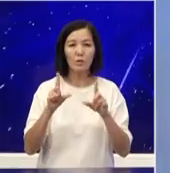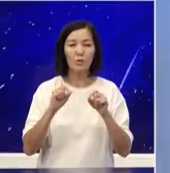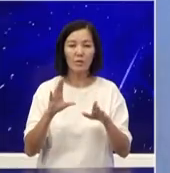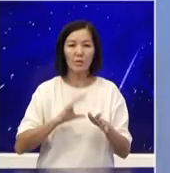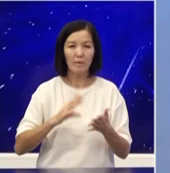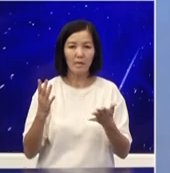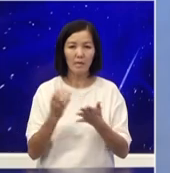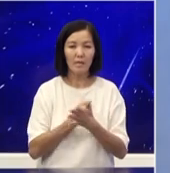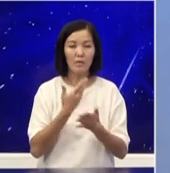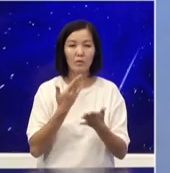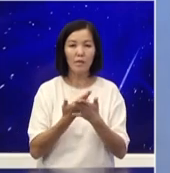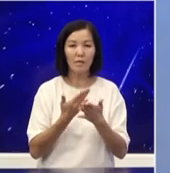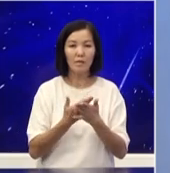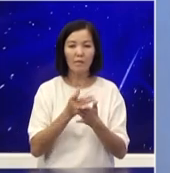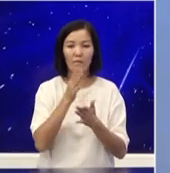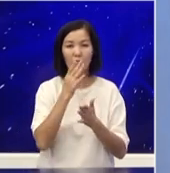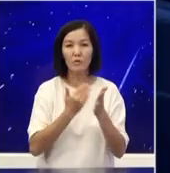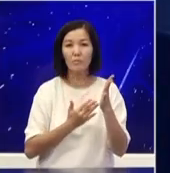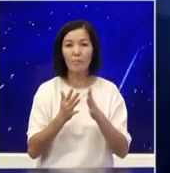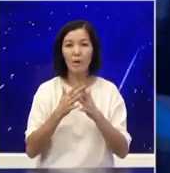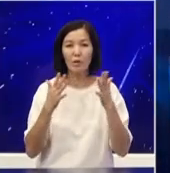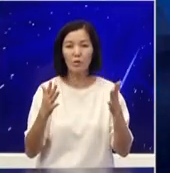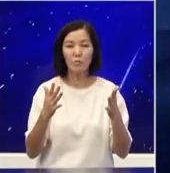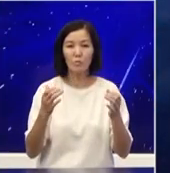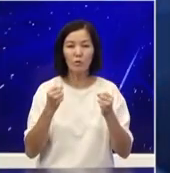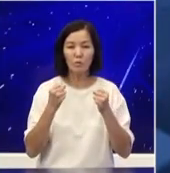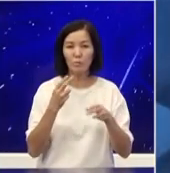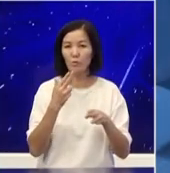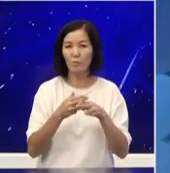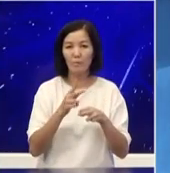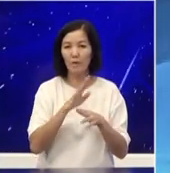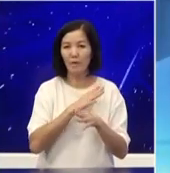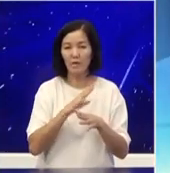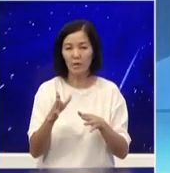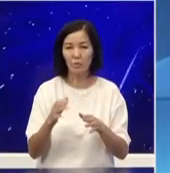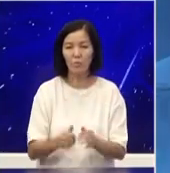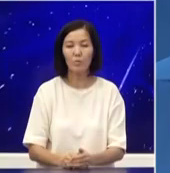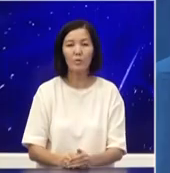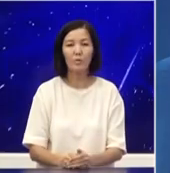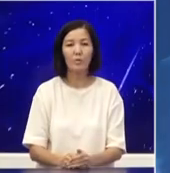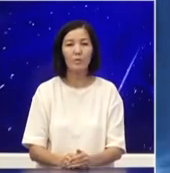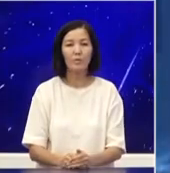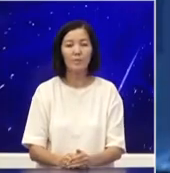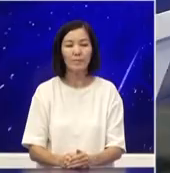очередной раз доказать, что возраст большому спорту не помеха. Алексей Цой, Жаркен Шинтаев, Яблай Кутыкбай, телеканал ЖТСУ.